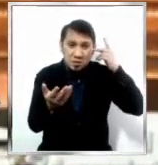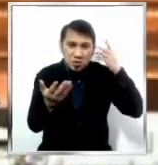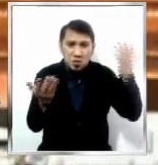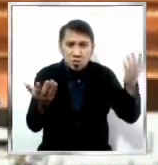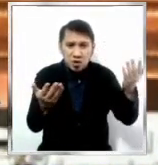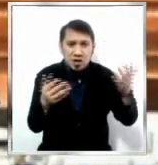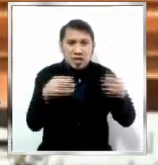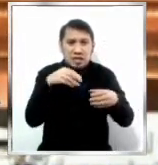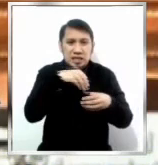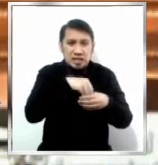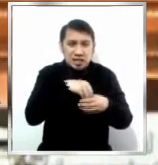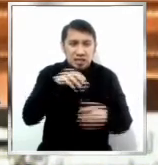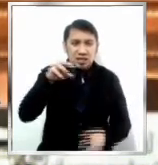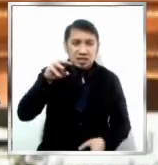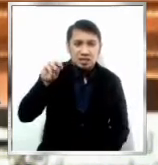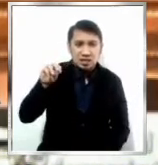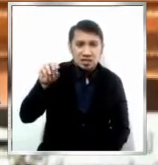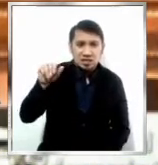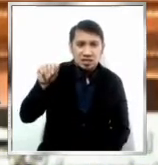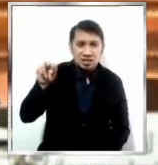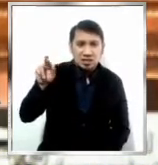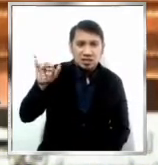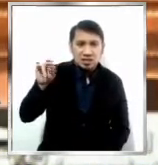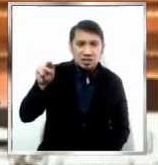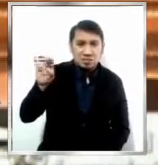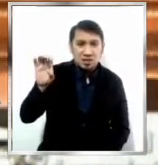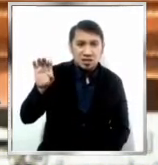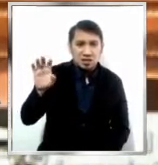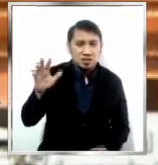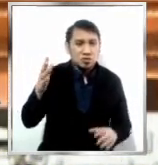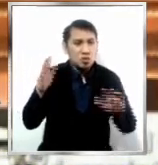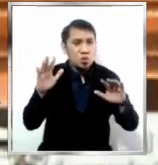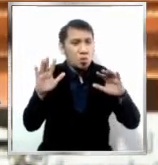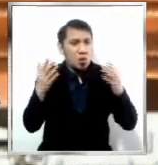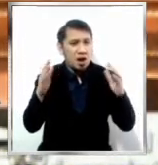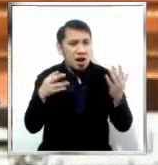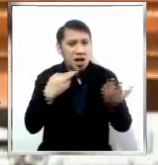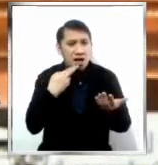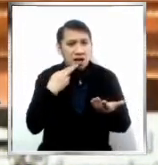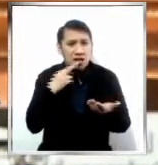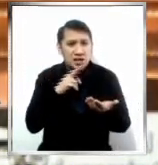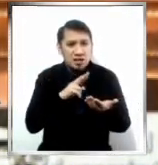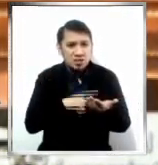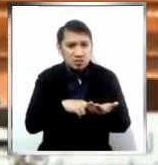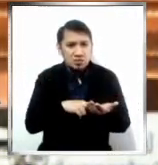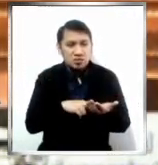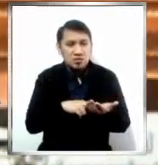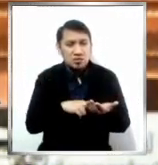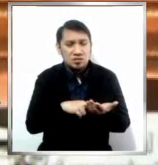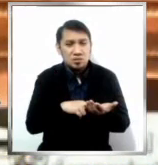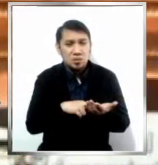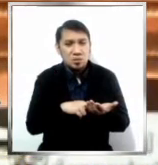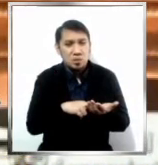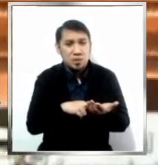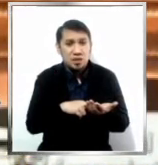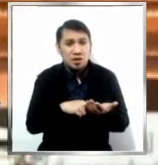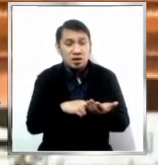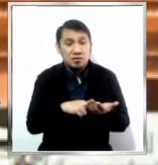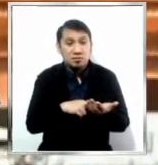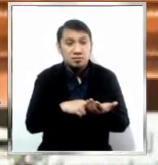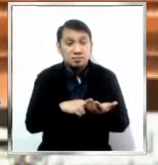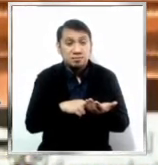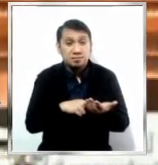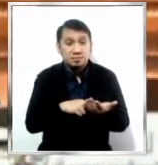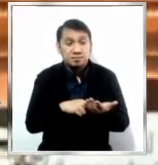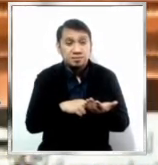Ang Marines never kept a record of the, hindi trabaho ng Marines yan noong bantay